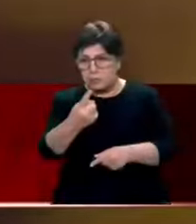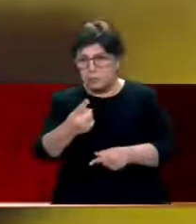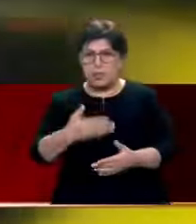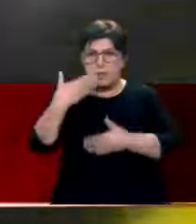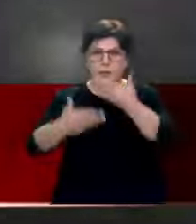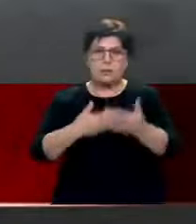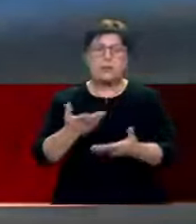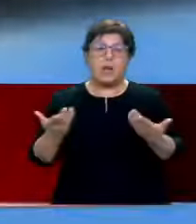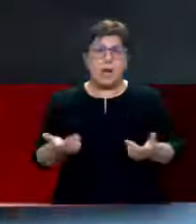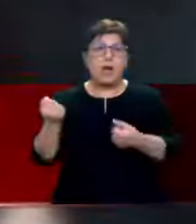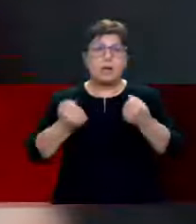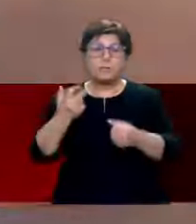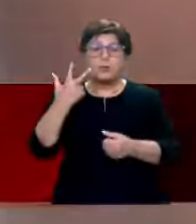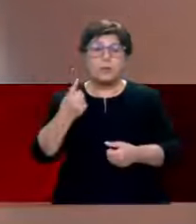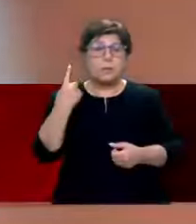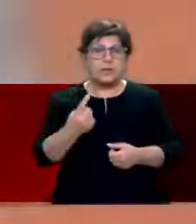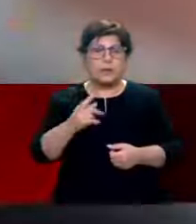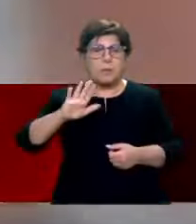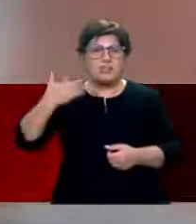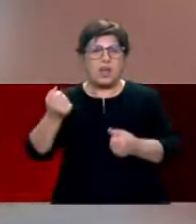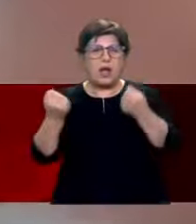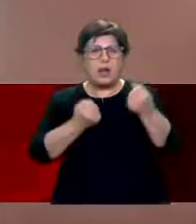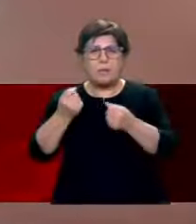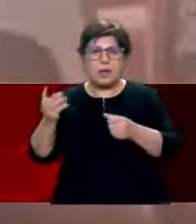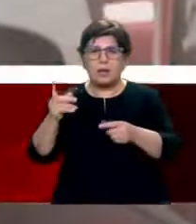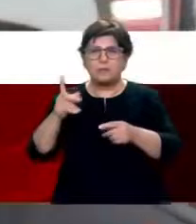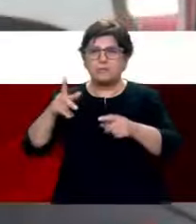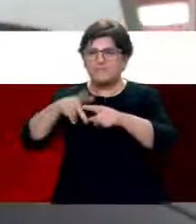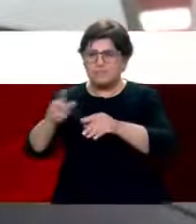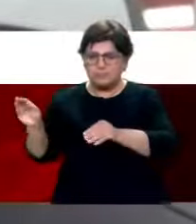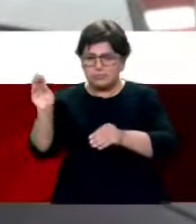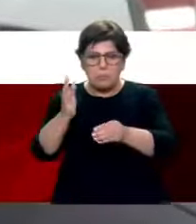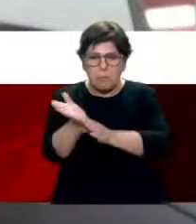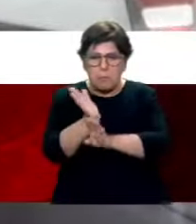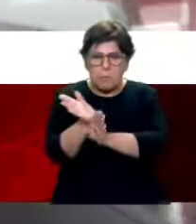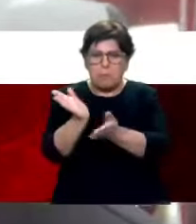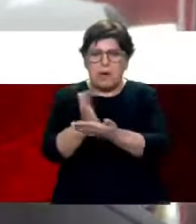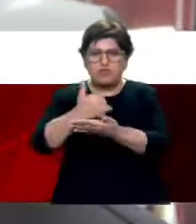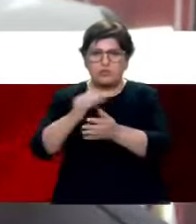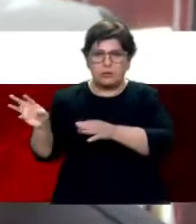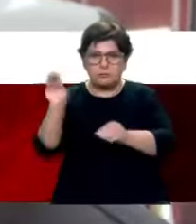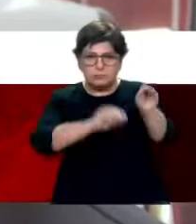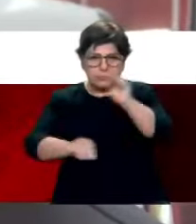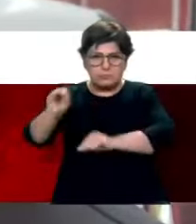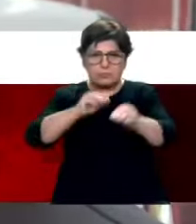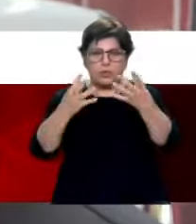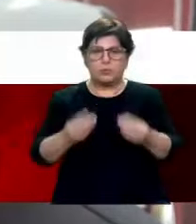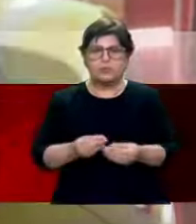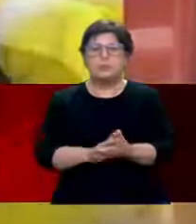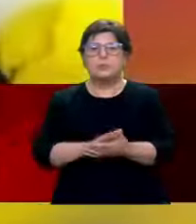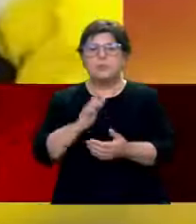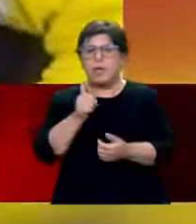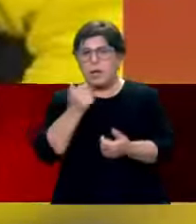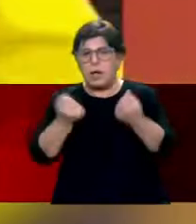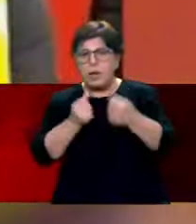belli yani aracın üçte biri başka bir arabadan eklenmişti O pazarlık burada bitti alıcı arabayı almaktan vazgeçti